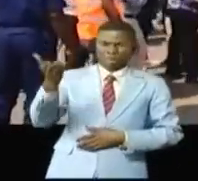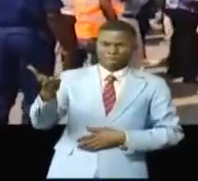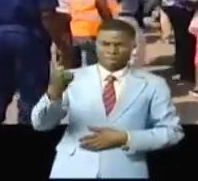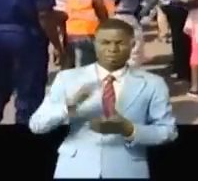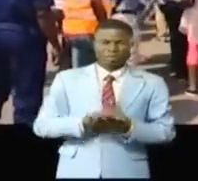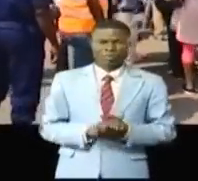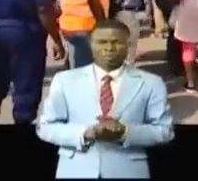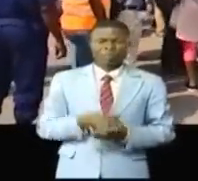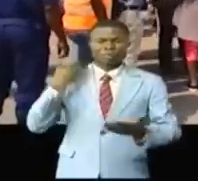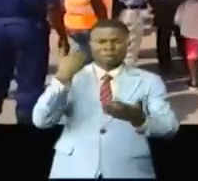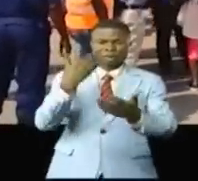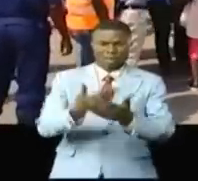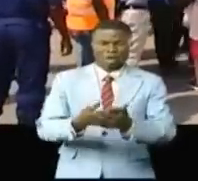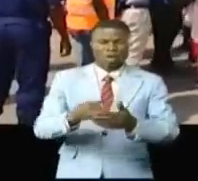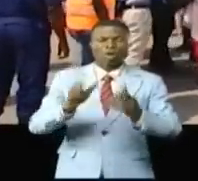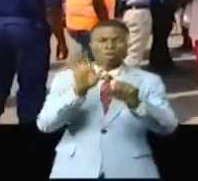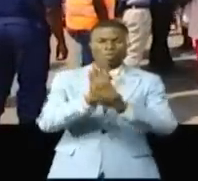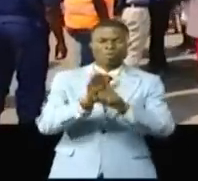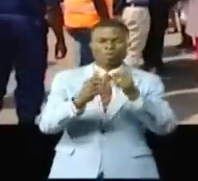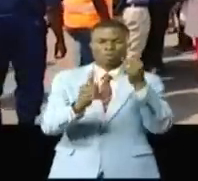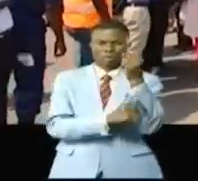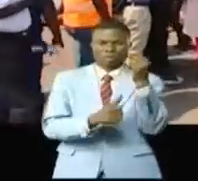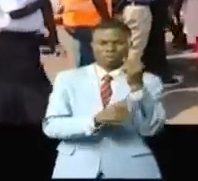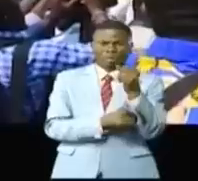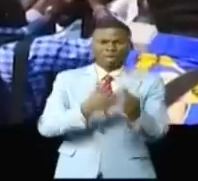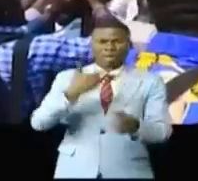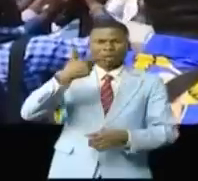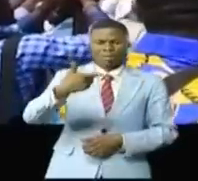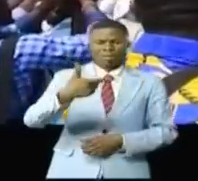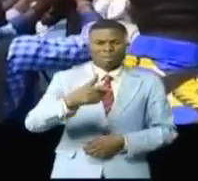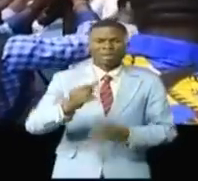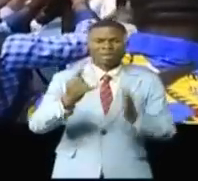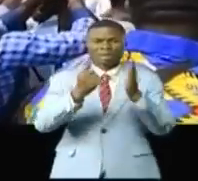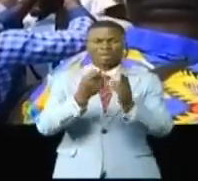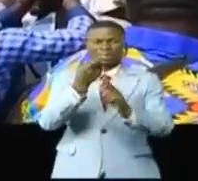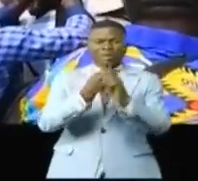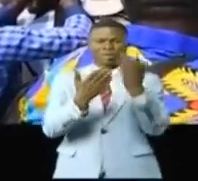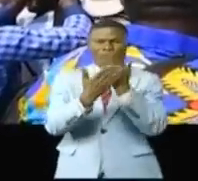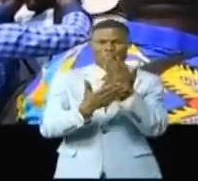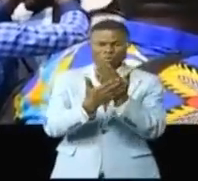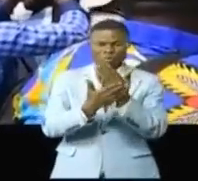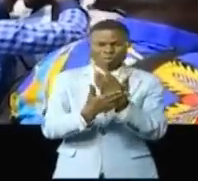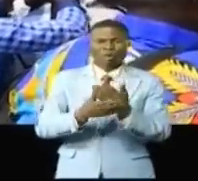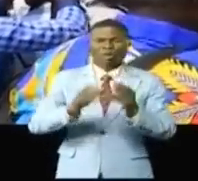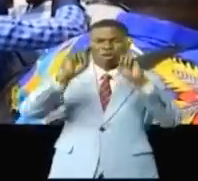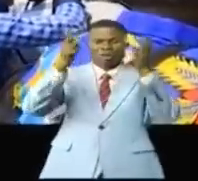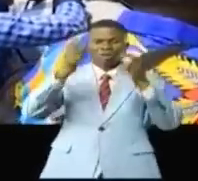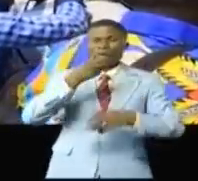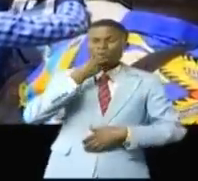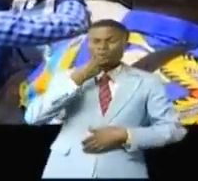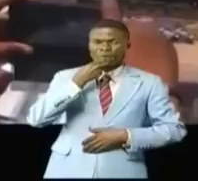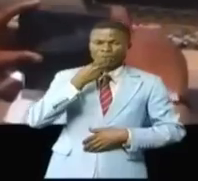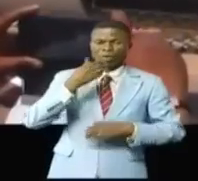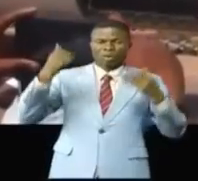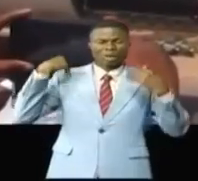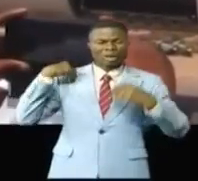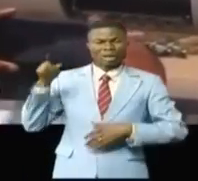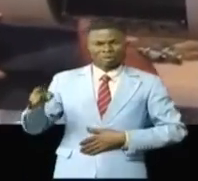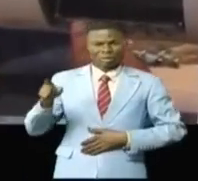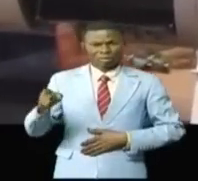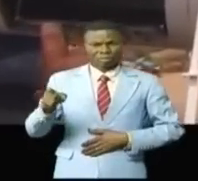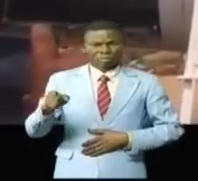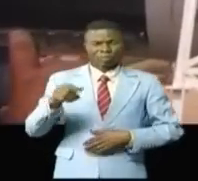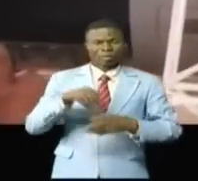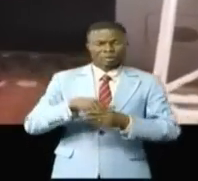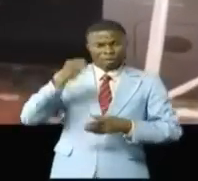Après l'arrivée de sa forte délégation officielle, mardi 6 juillet 2022 à Mbujimayi, chef-lieu de la province du Kasaï oriental, dans